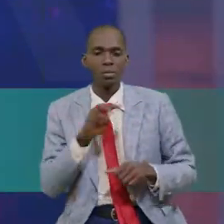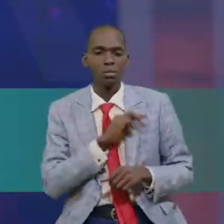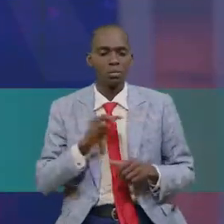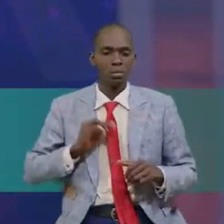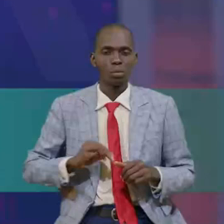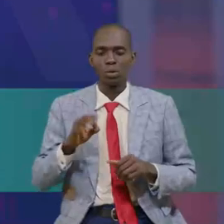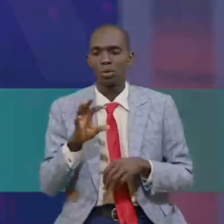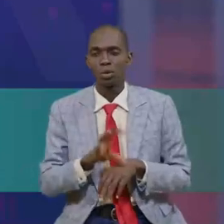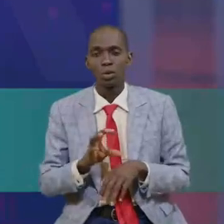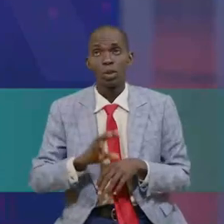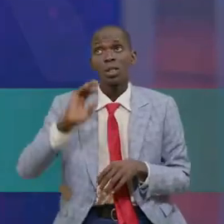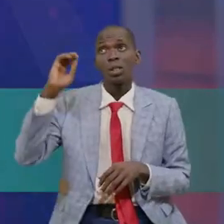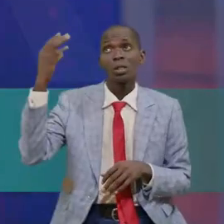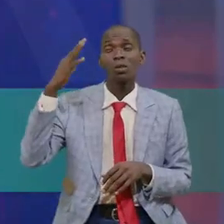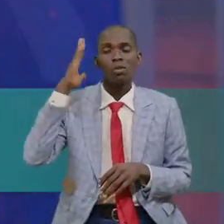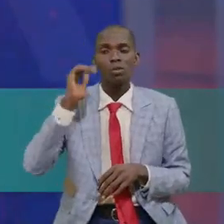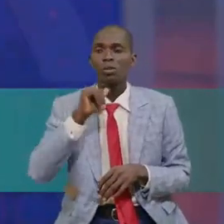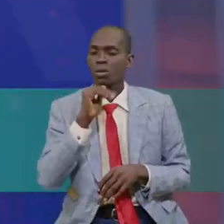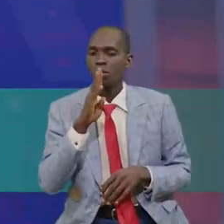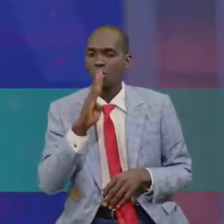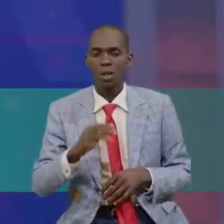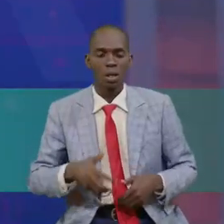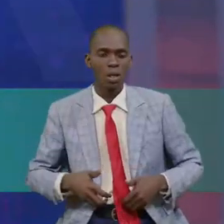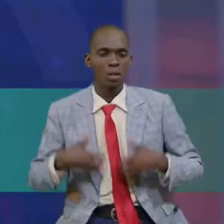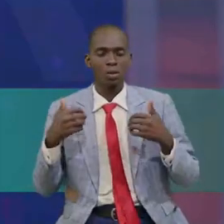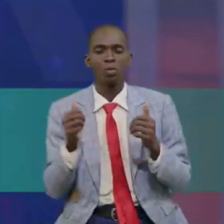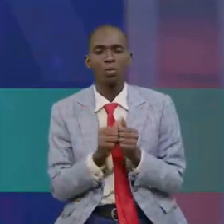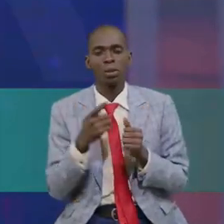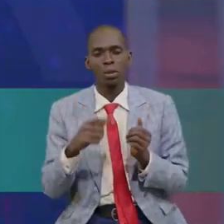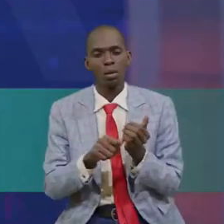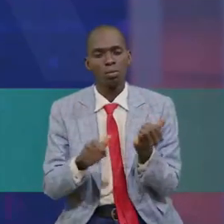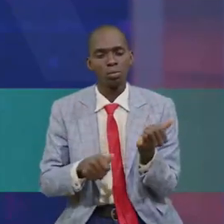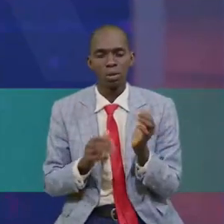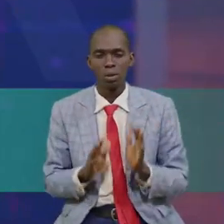grâce ne va pas se fâcher contre le rétrograde. La grâce ne va pas